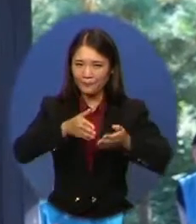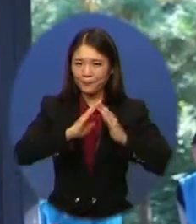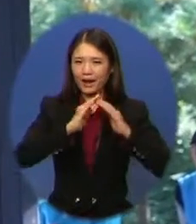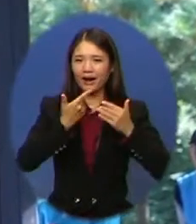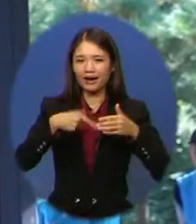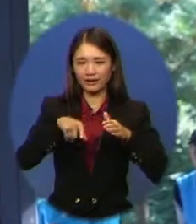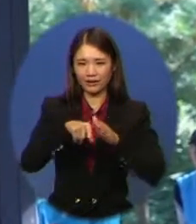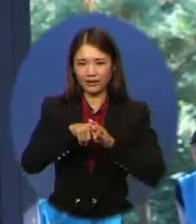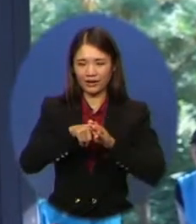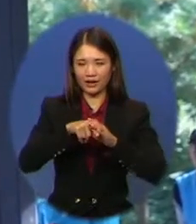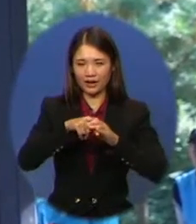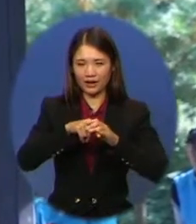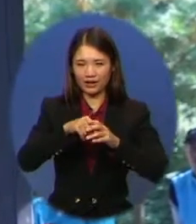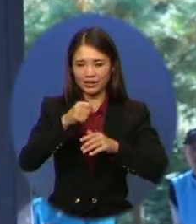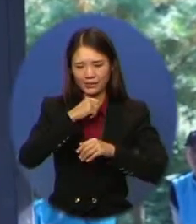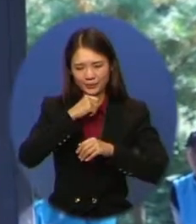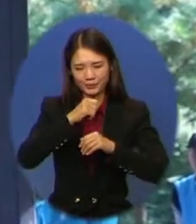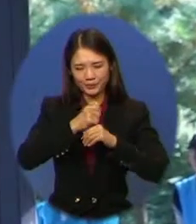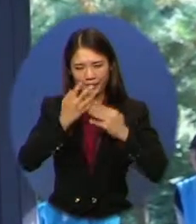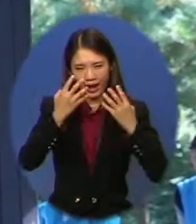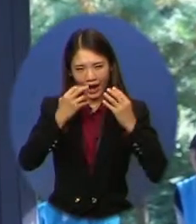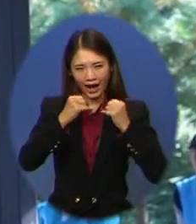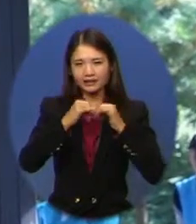분들이 도움을 많이 주셨습니다.